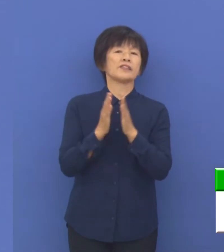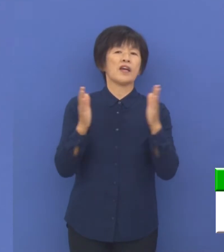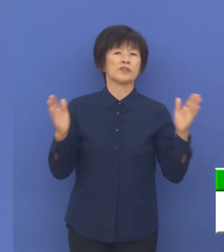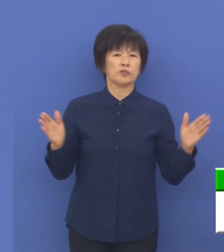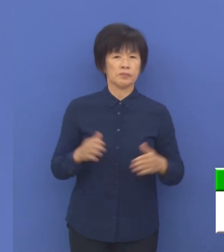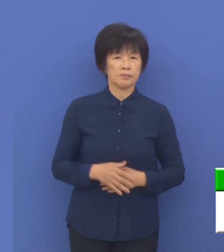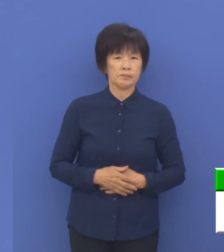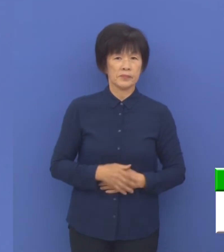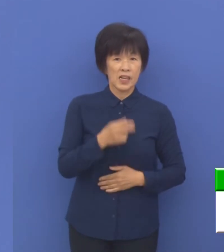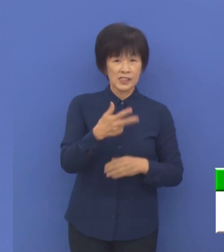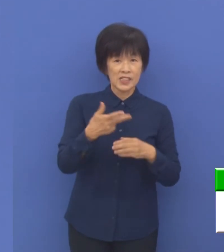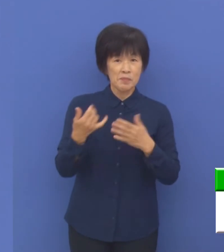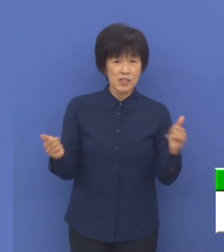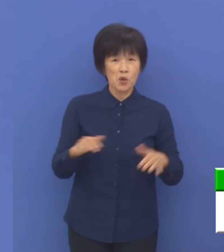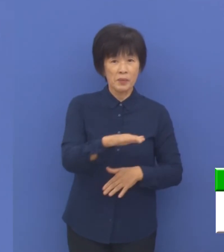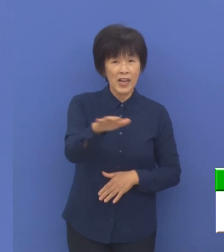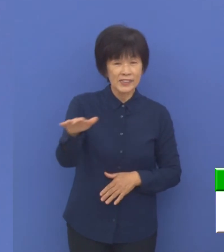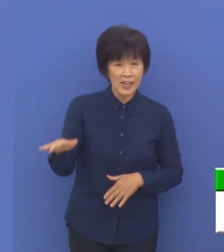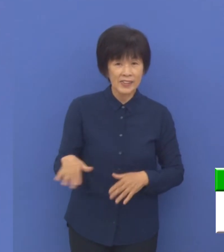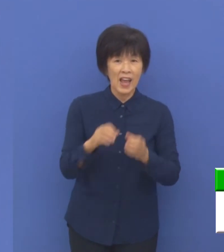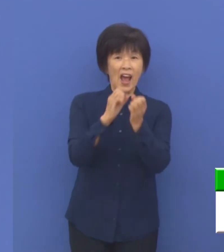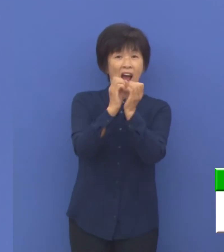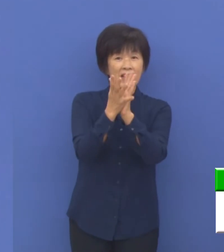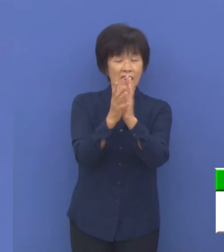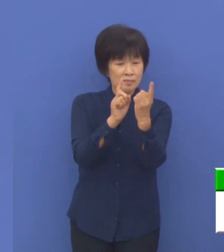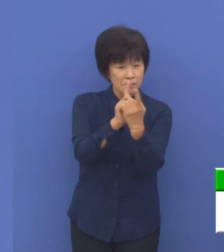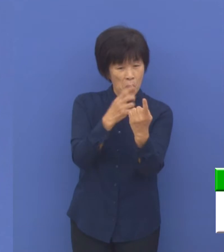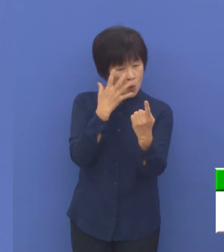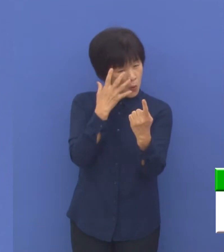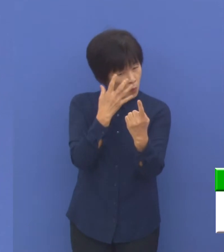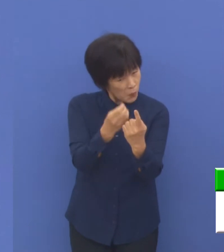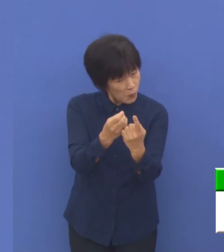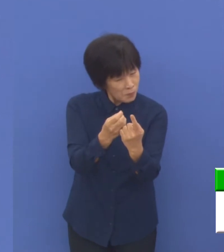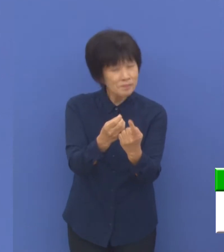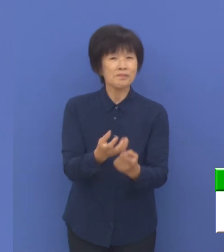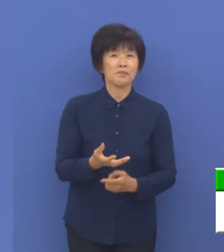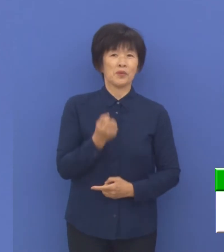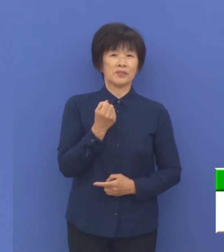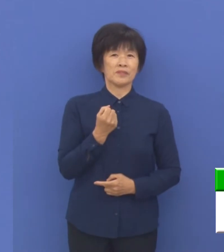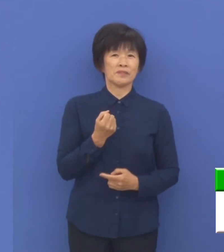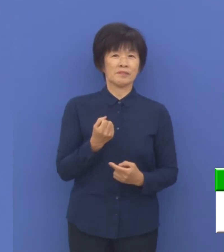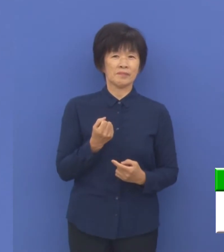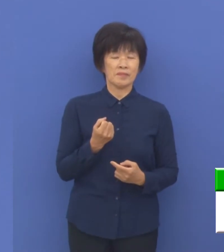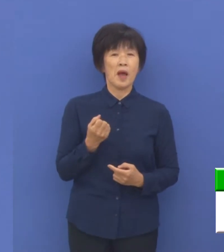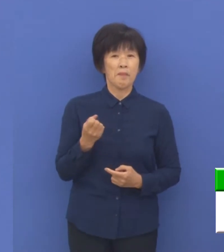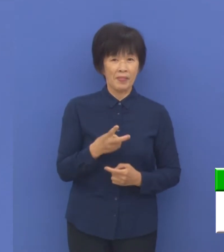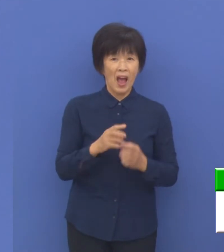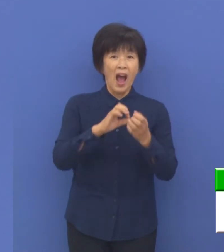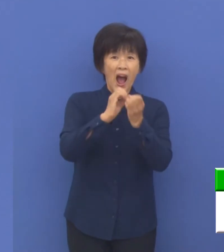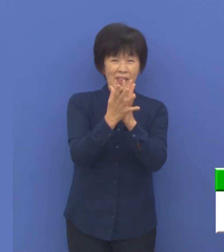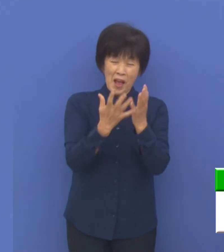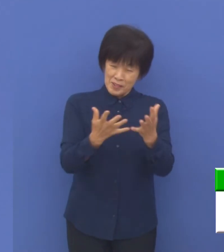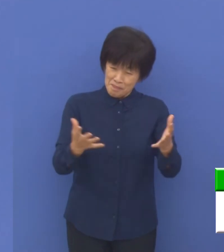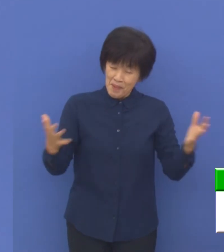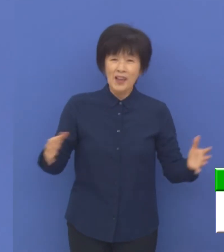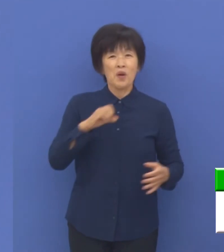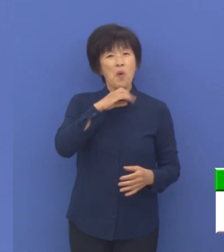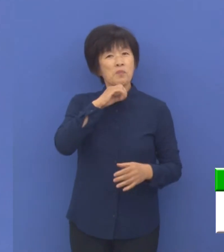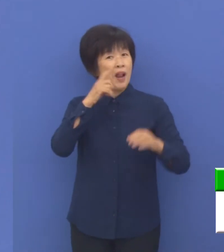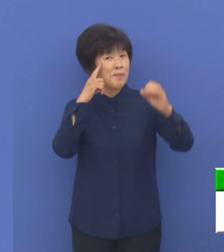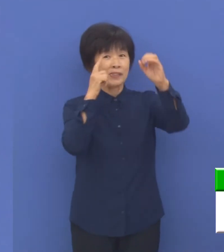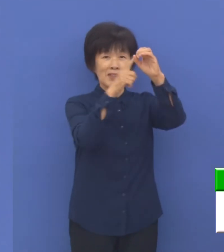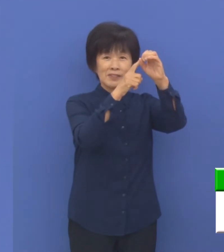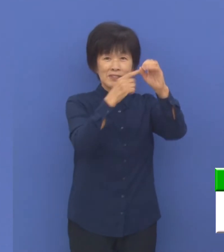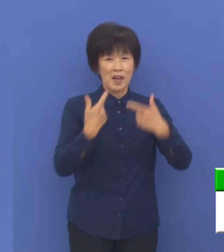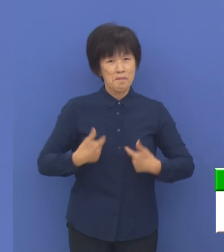ます市民の皆さんにハナへの関心を高めていただくと共に腹いっぱいの大村を目指し